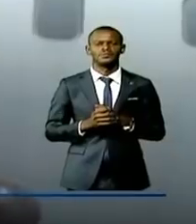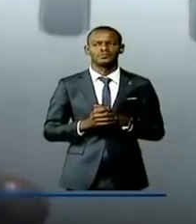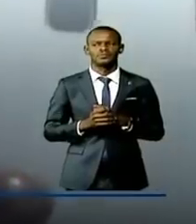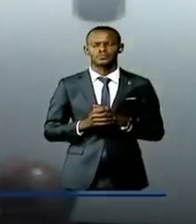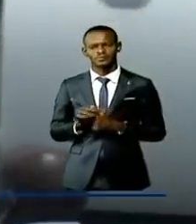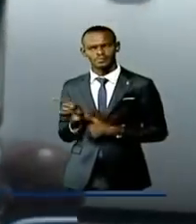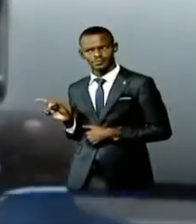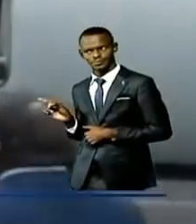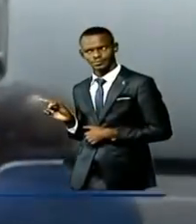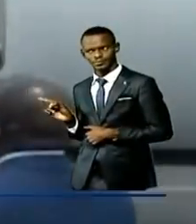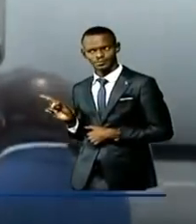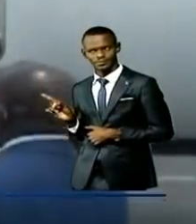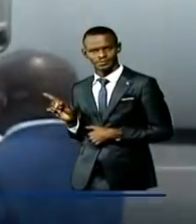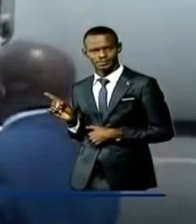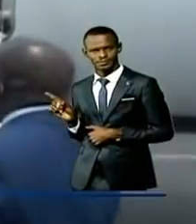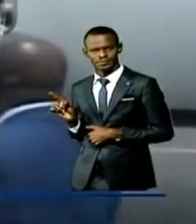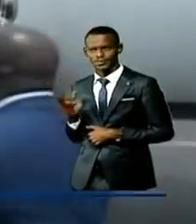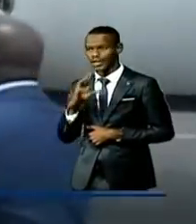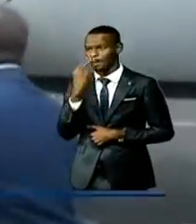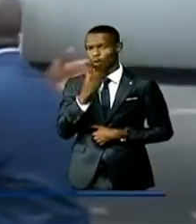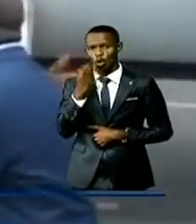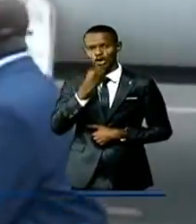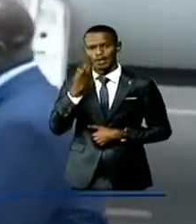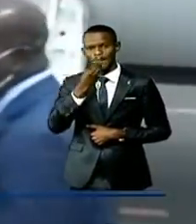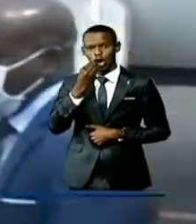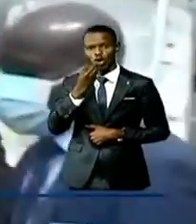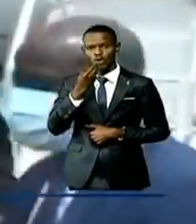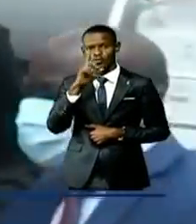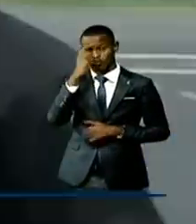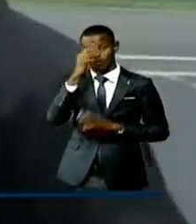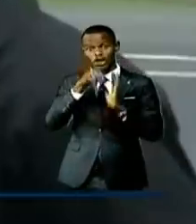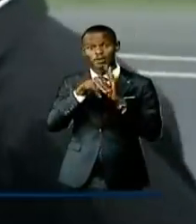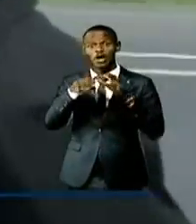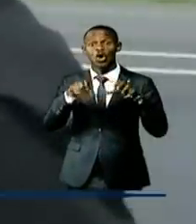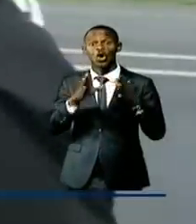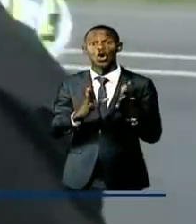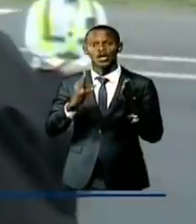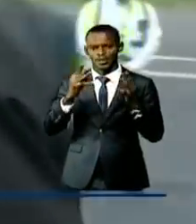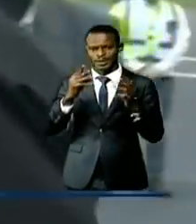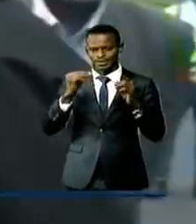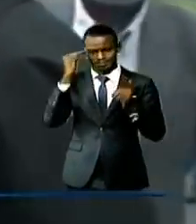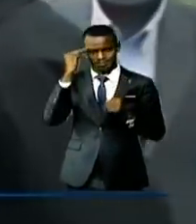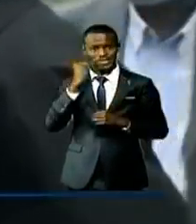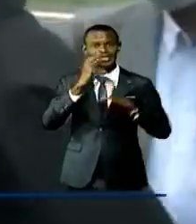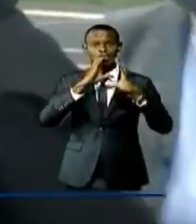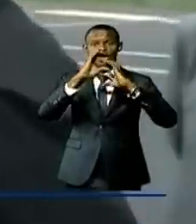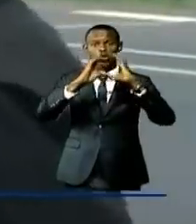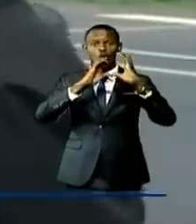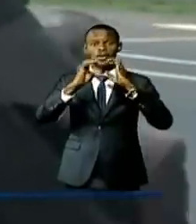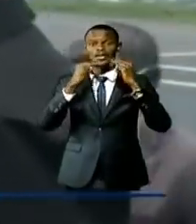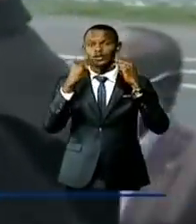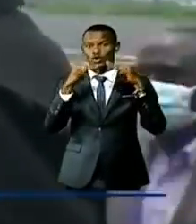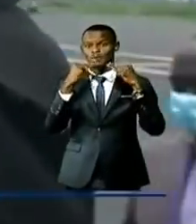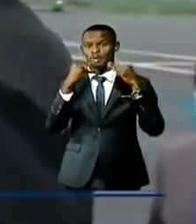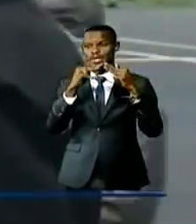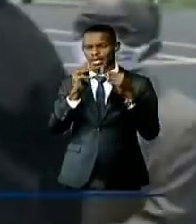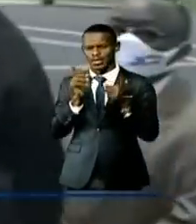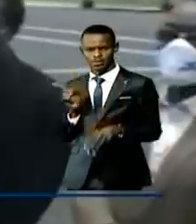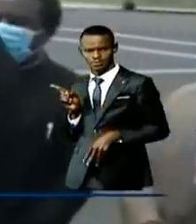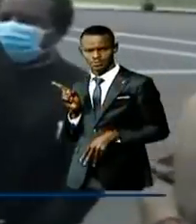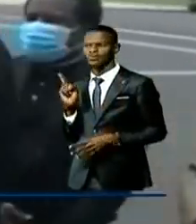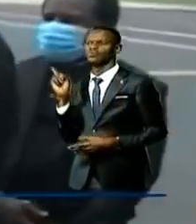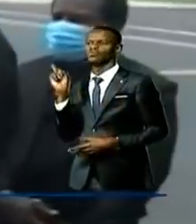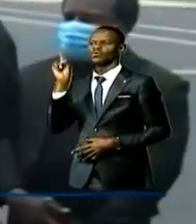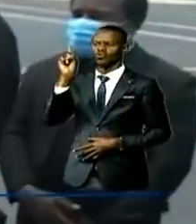Les porte-parole du gouvernement congolais, le ministre de la Communication et Médias, Patrick Muyaya-Katembwe, est arrivé à Goma ce vendredi